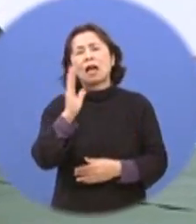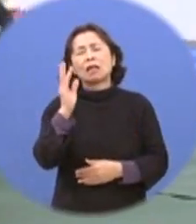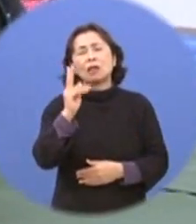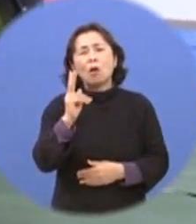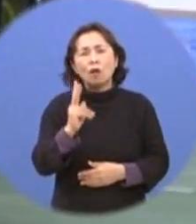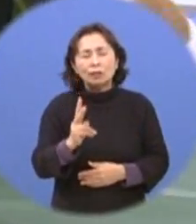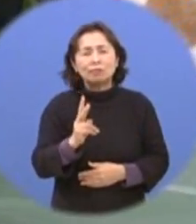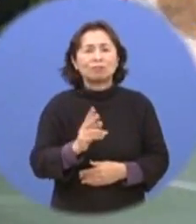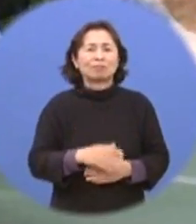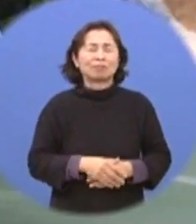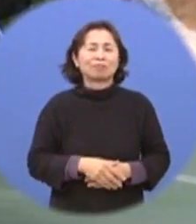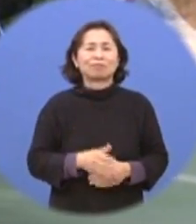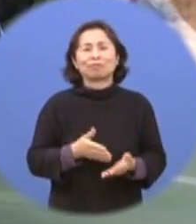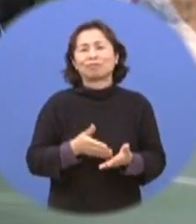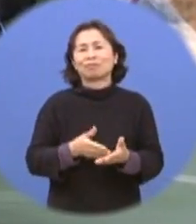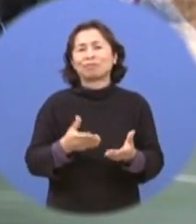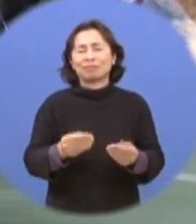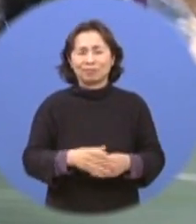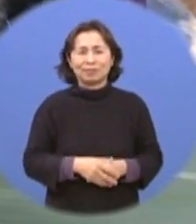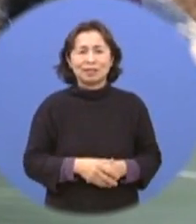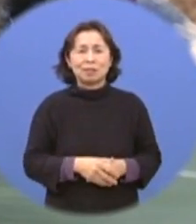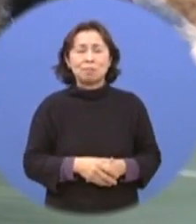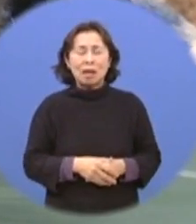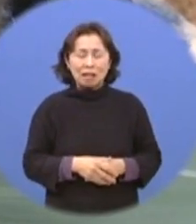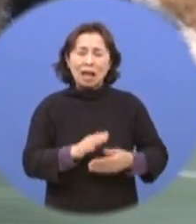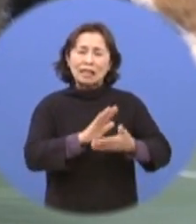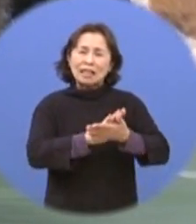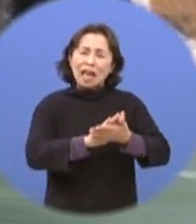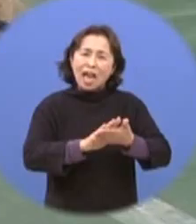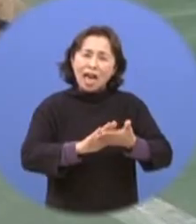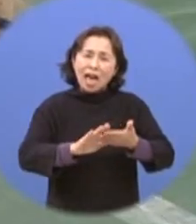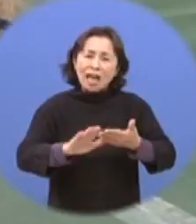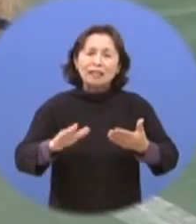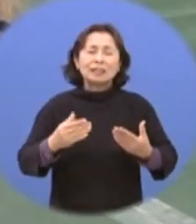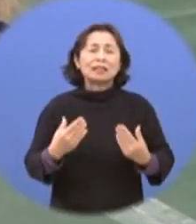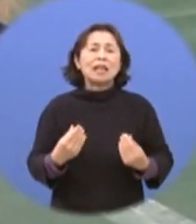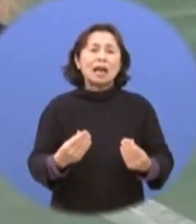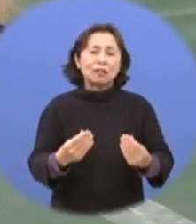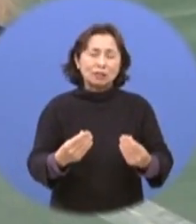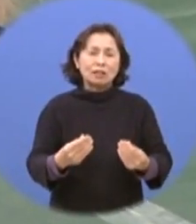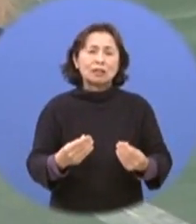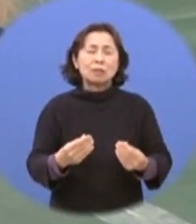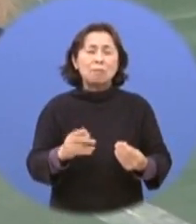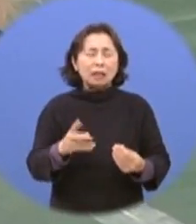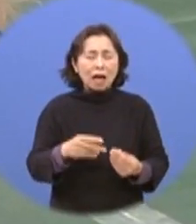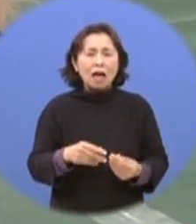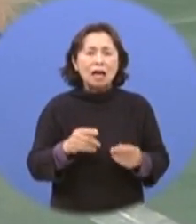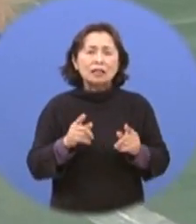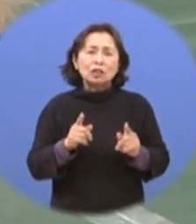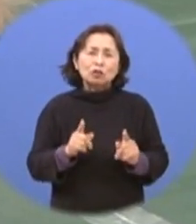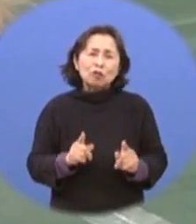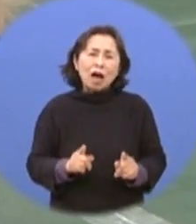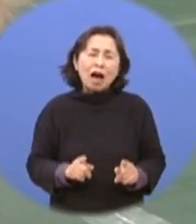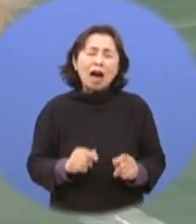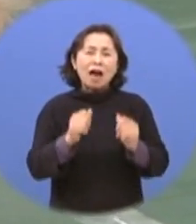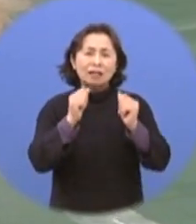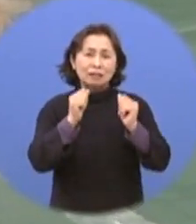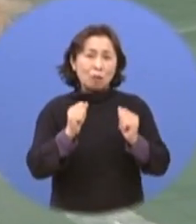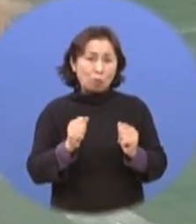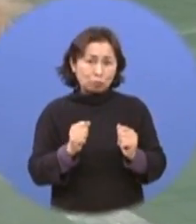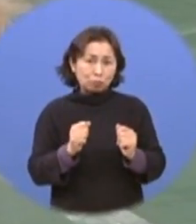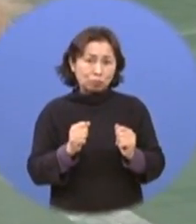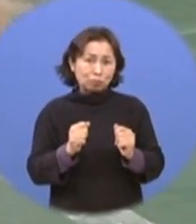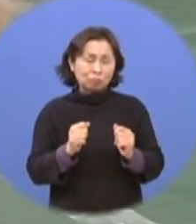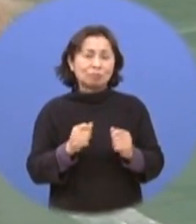たやはり犬を清潔に保ってあげることそして少しでも静かに3立たないように運を